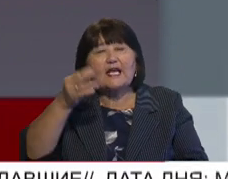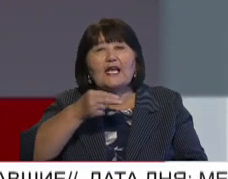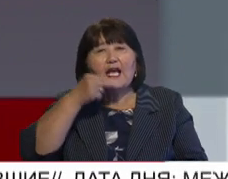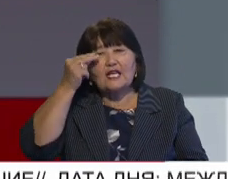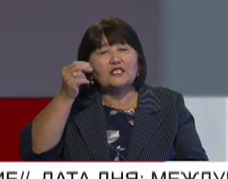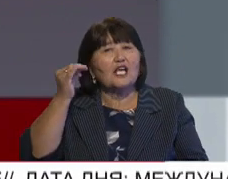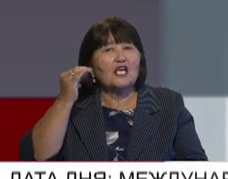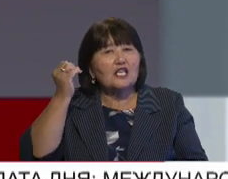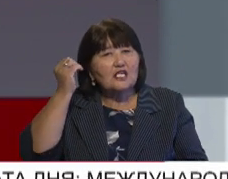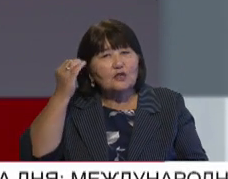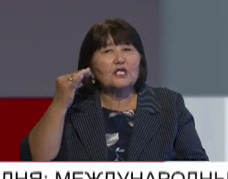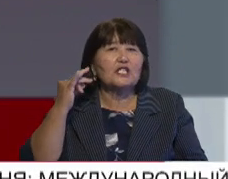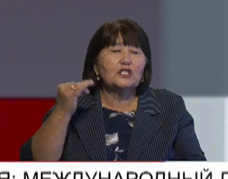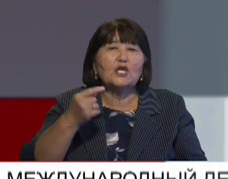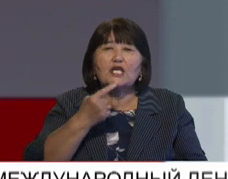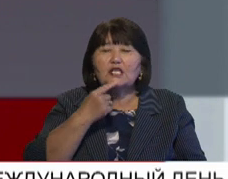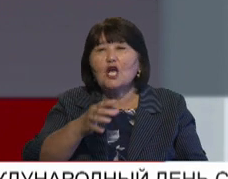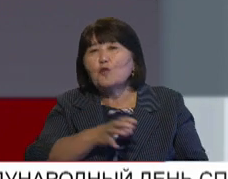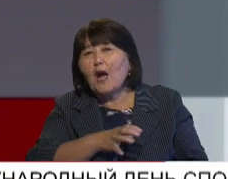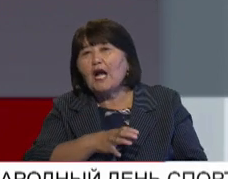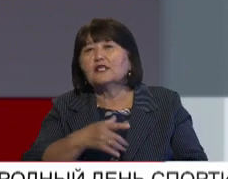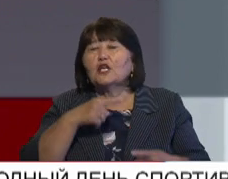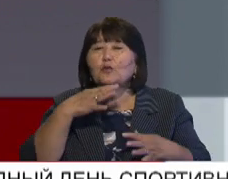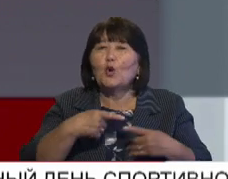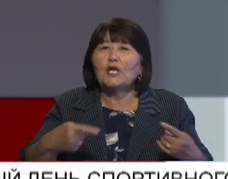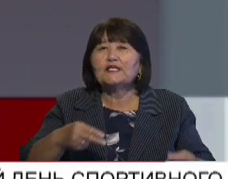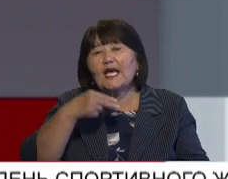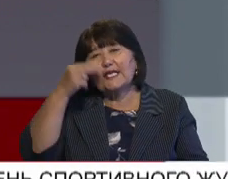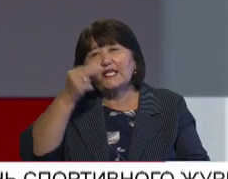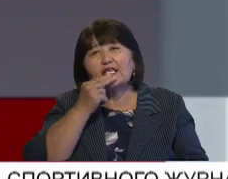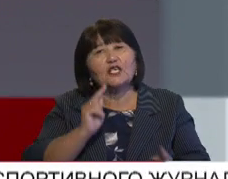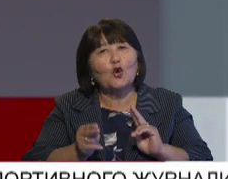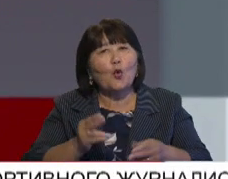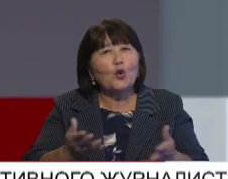истории языка и обычаев познал Богатство и многообразие китайской кухни